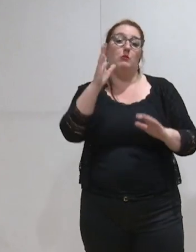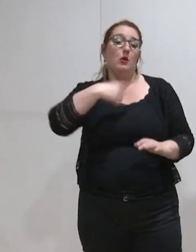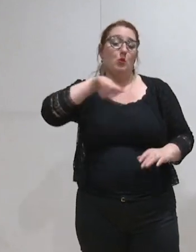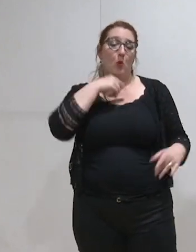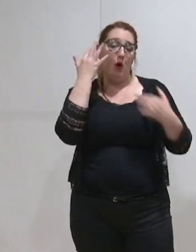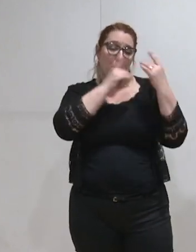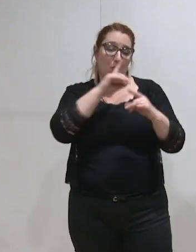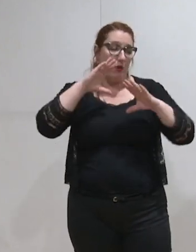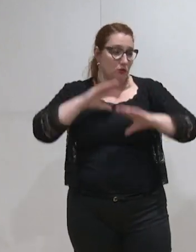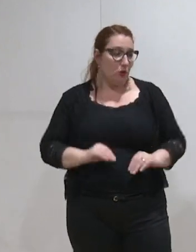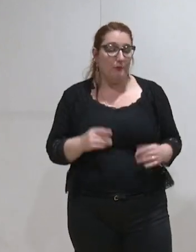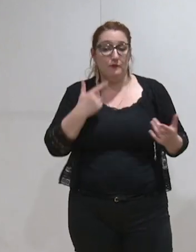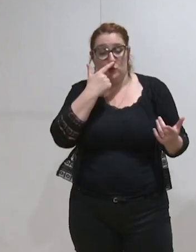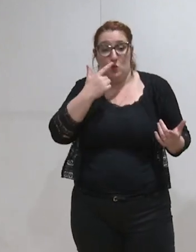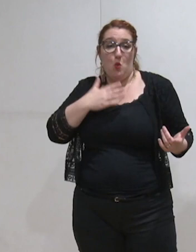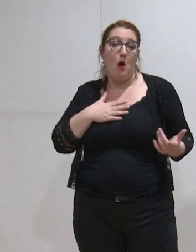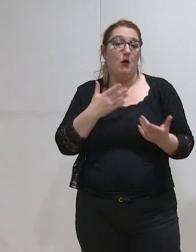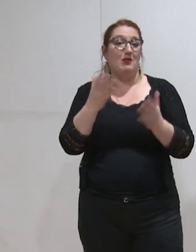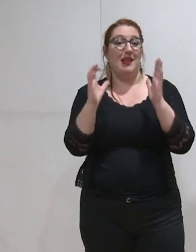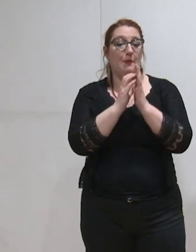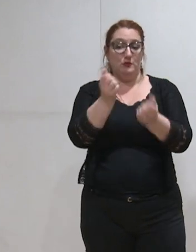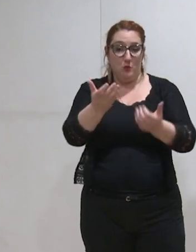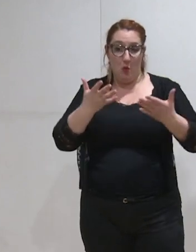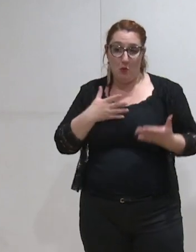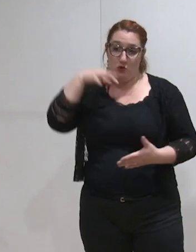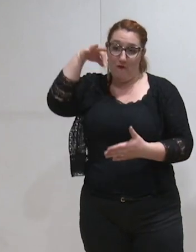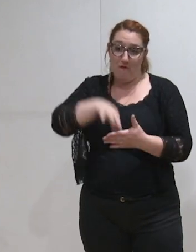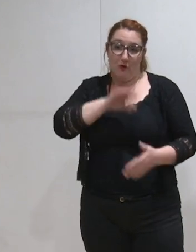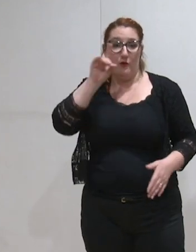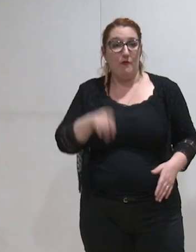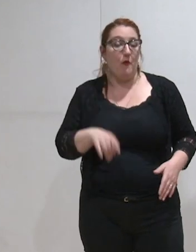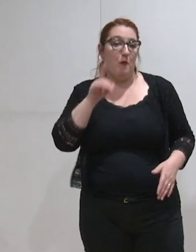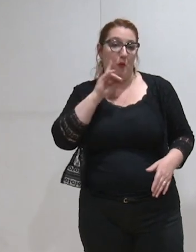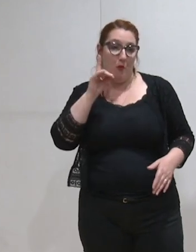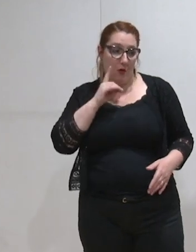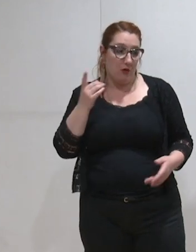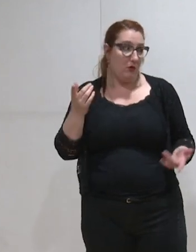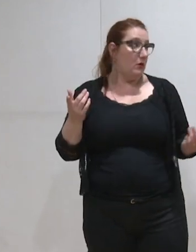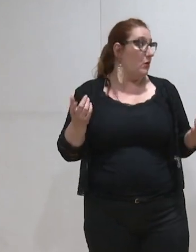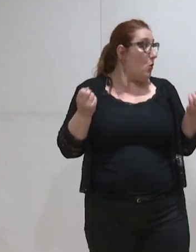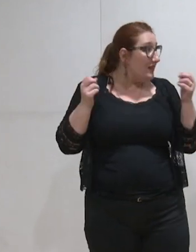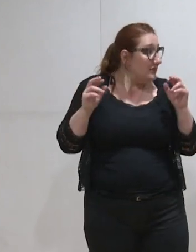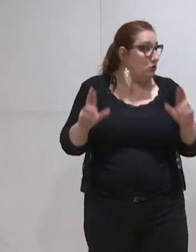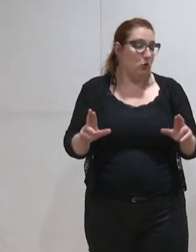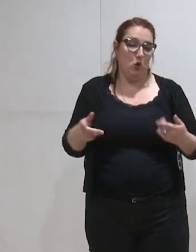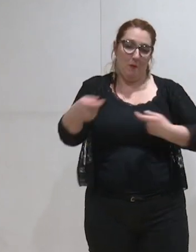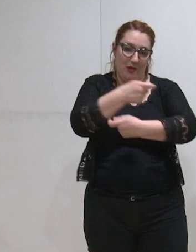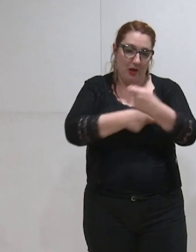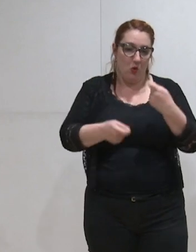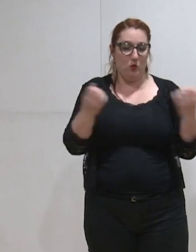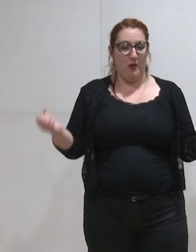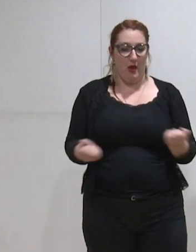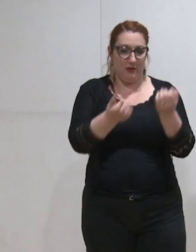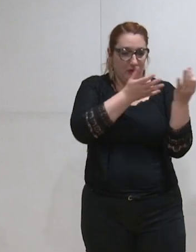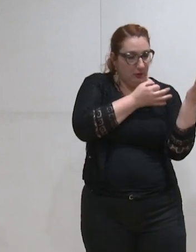que la délibération qui nous est proposé doit doit être voté parce que c'est ce qui permet de garantir la continuité économique de l'activité dans